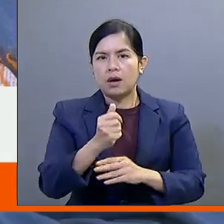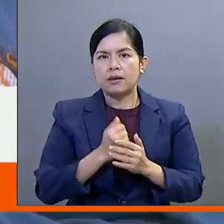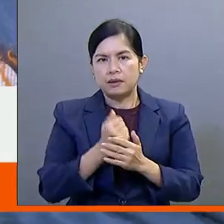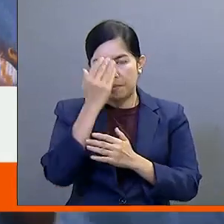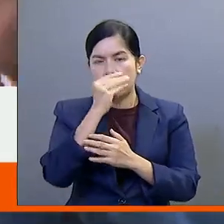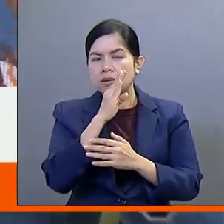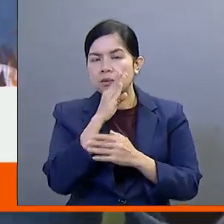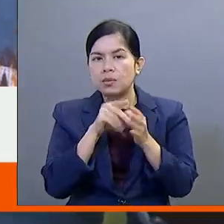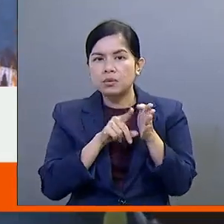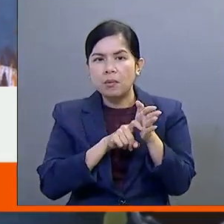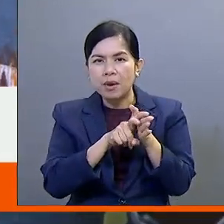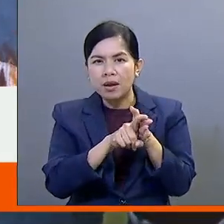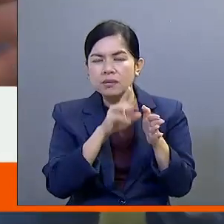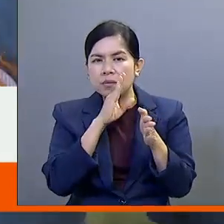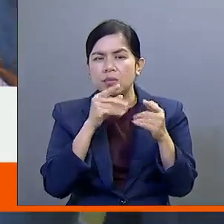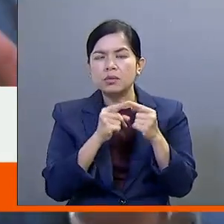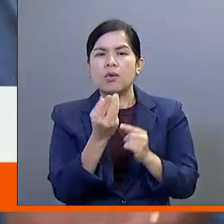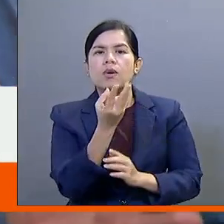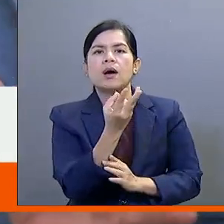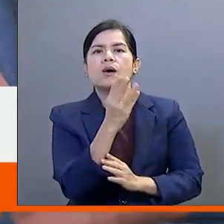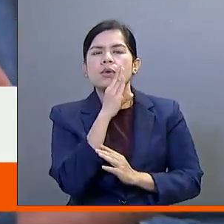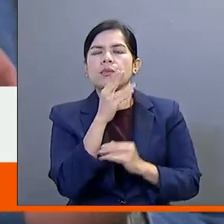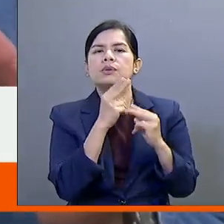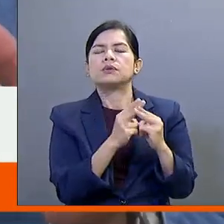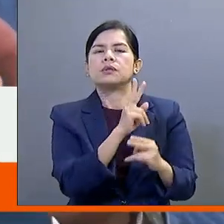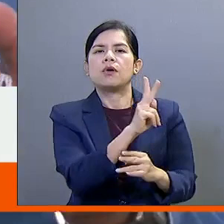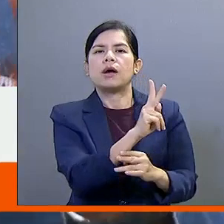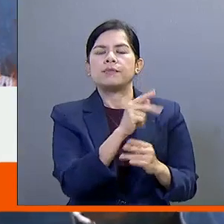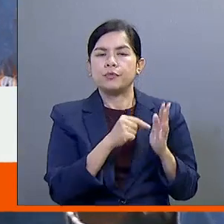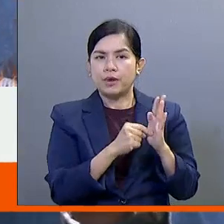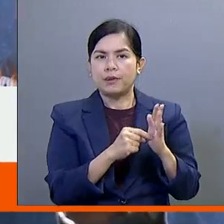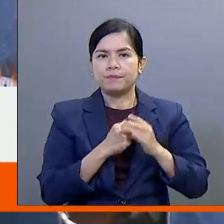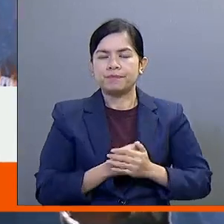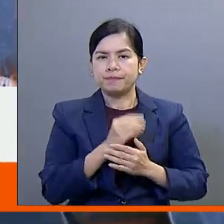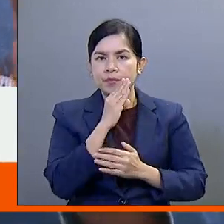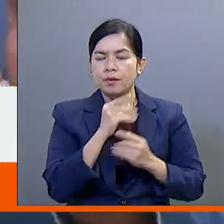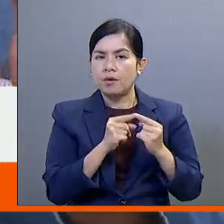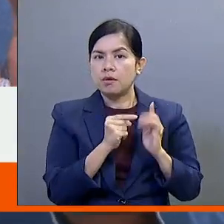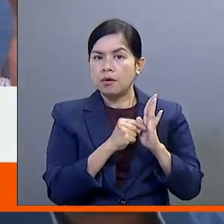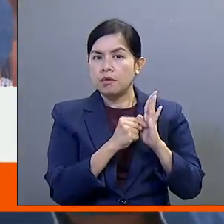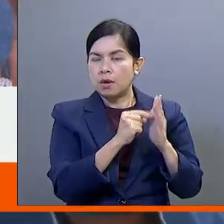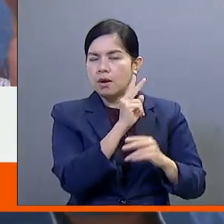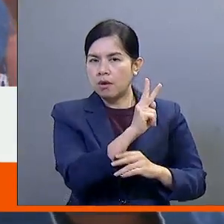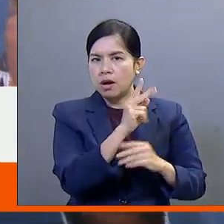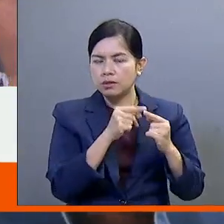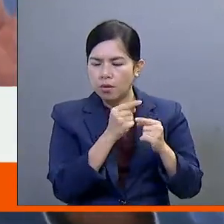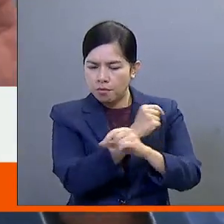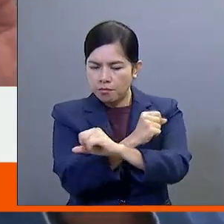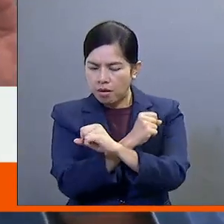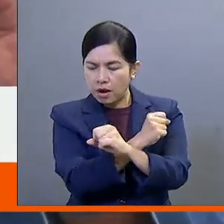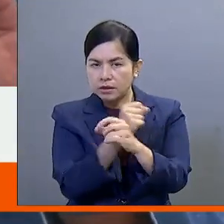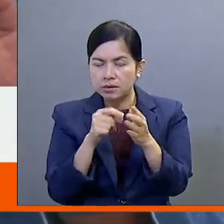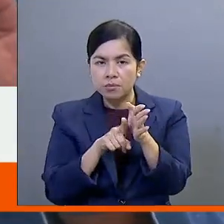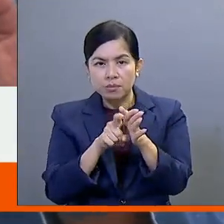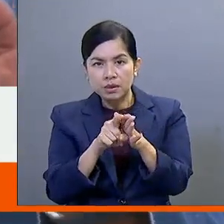ลงเนี่ยนะแมลงเนี่ยข้าวพันธุ์นึงเนี่ยสมมติพันธุ์กอไก่ออกมาปุ๊บเนี่ยมันจะต้านทานพวกเพี้ยพวกหนอนอยู่เชื้อ